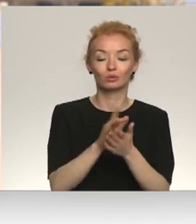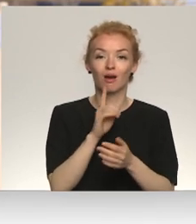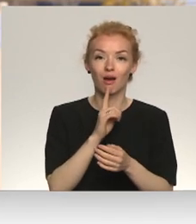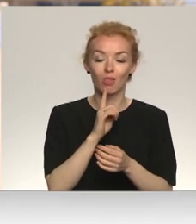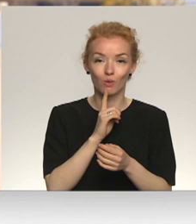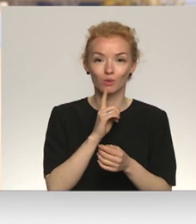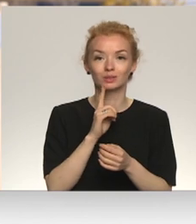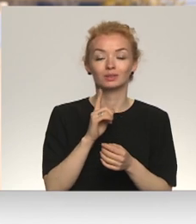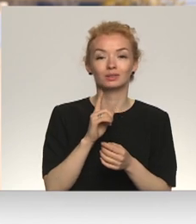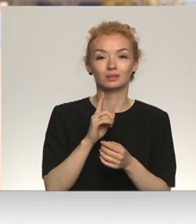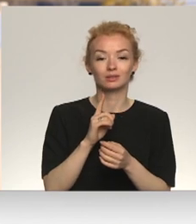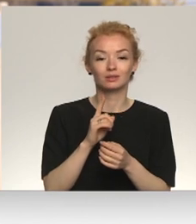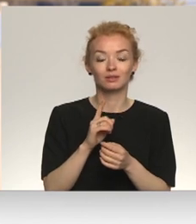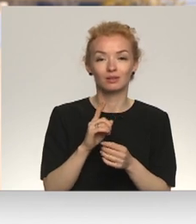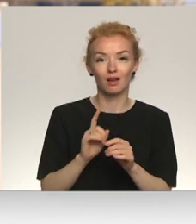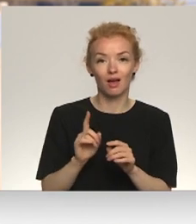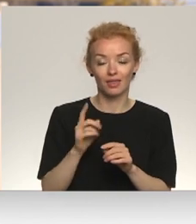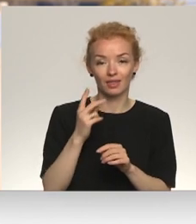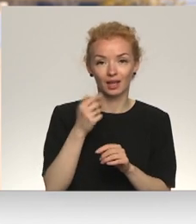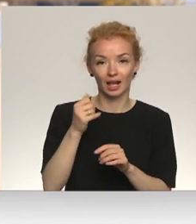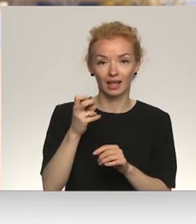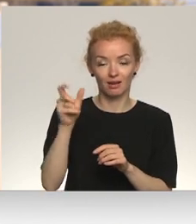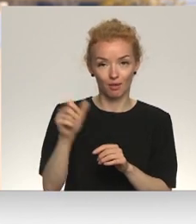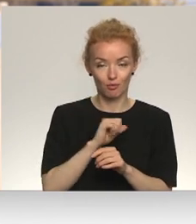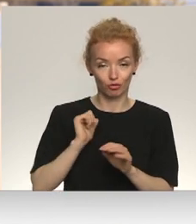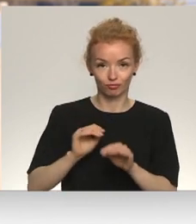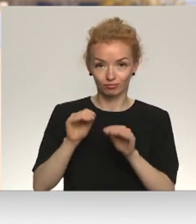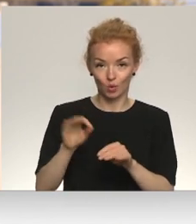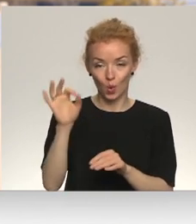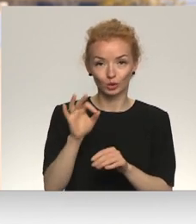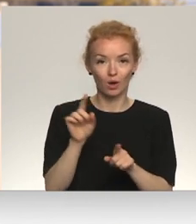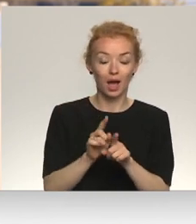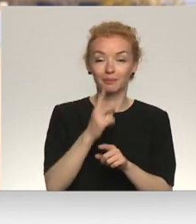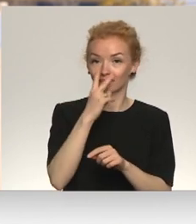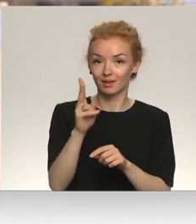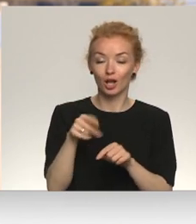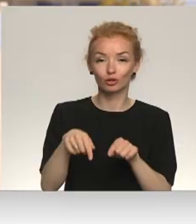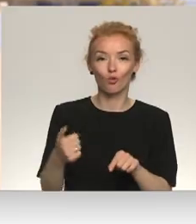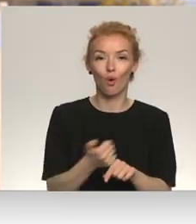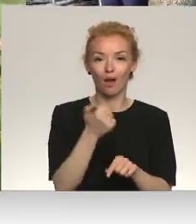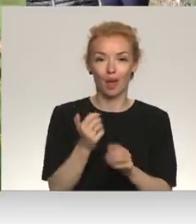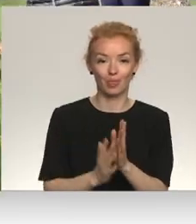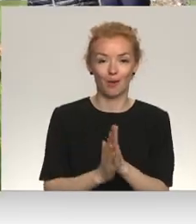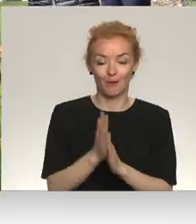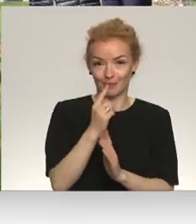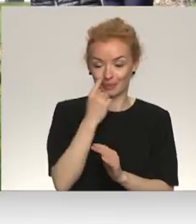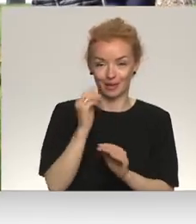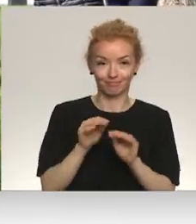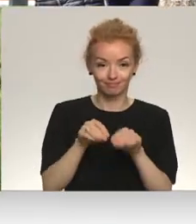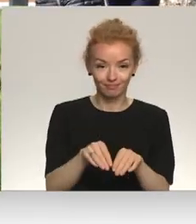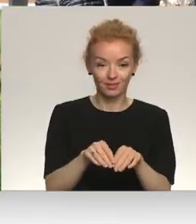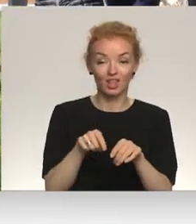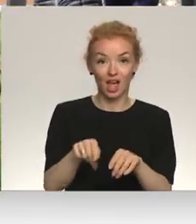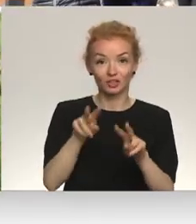Glika muzeja aug Glika stādītie divi ozoli, gan arī aizbraukt un apskatīties, kā aug šogad stādītie ozoli. Vietas, kur